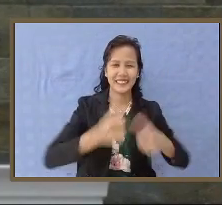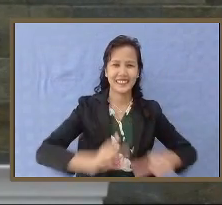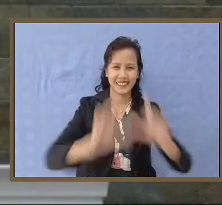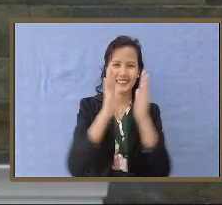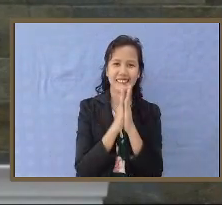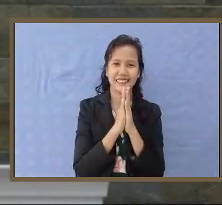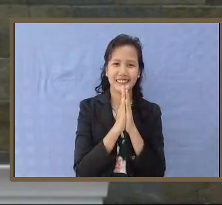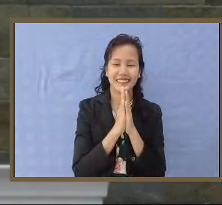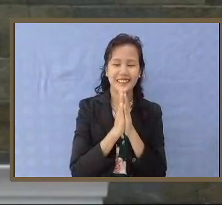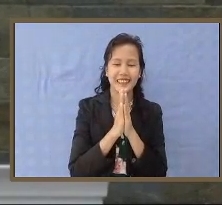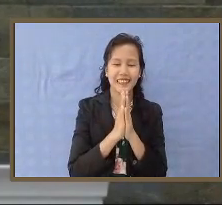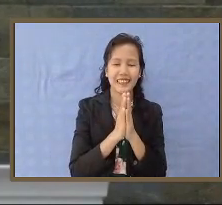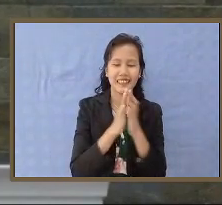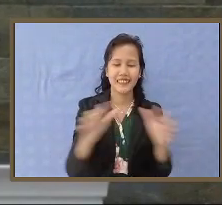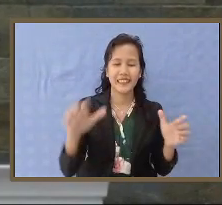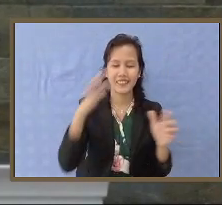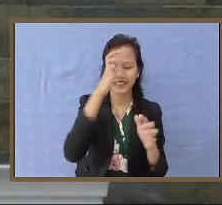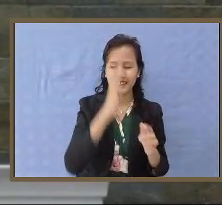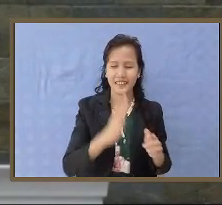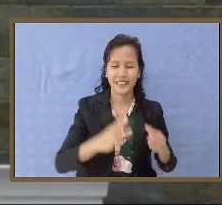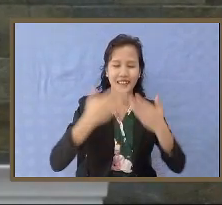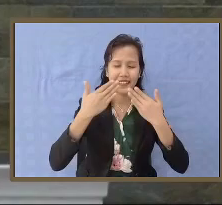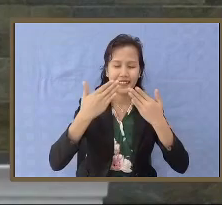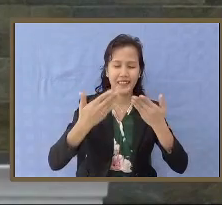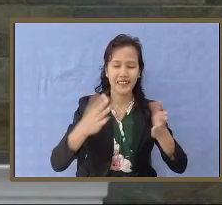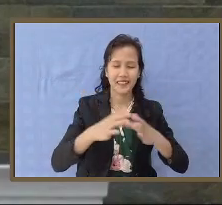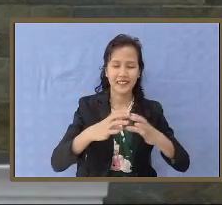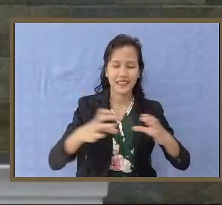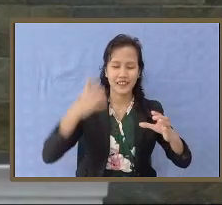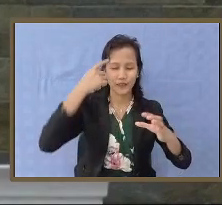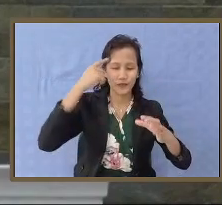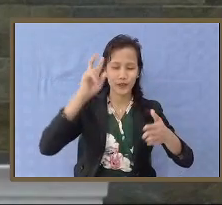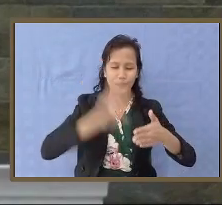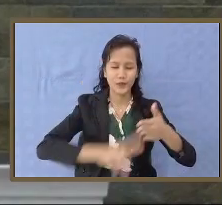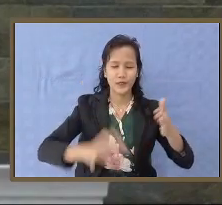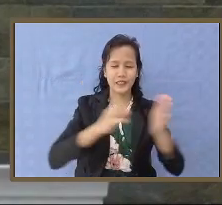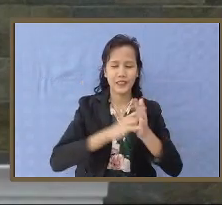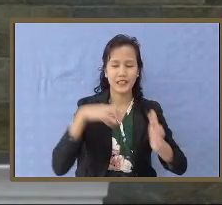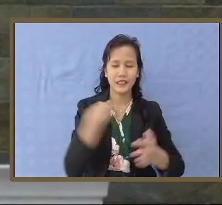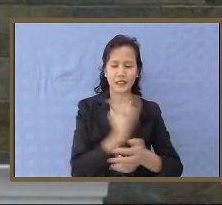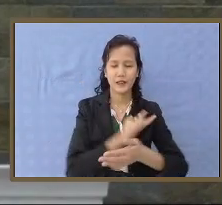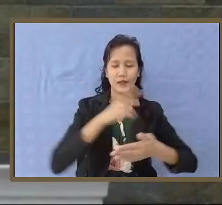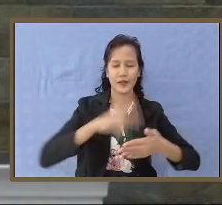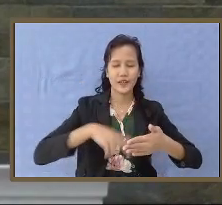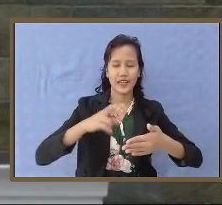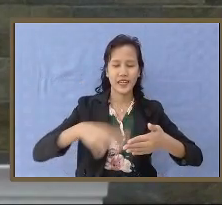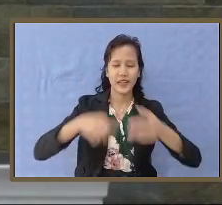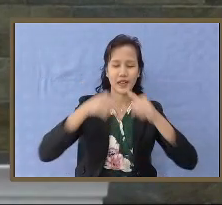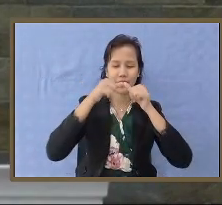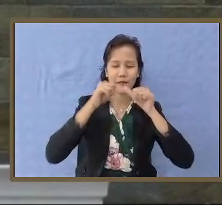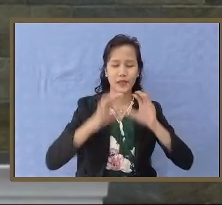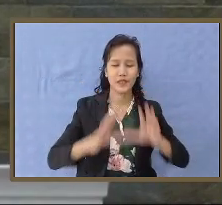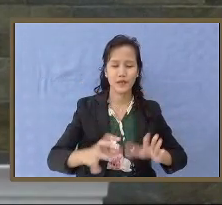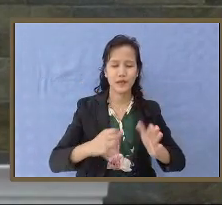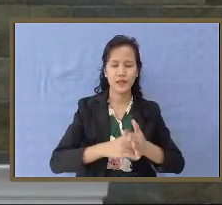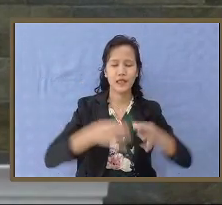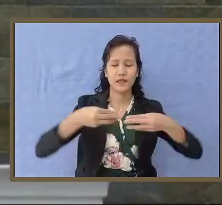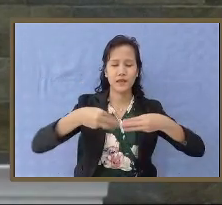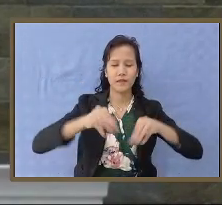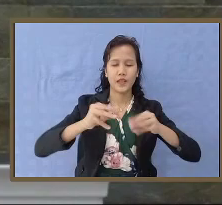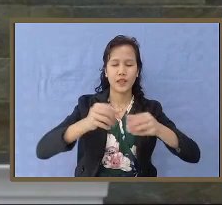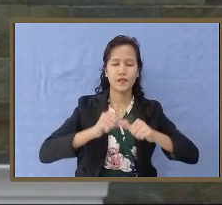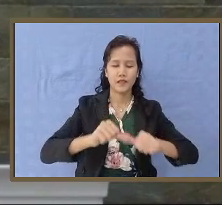po sa mga talata na binasa po namin. Pagpalain niyo po ito na patuloy na maging pagpapala sa bawat nakapakinig po